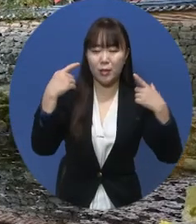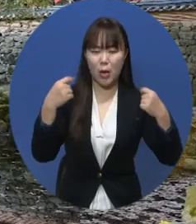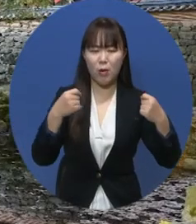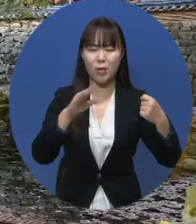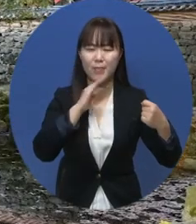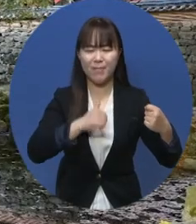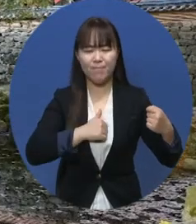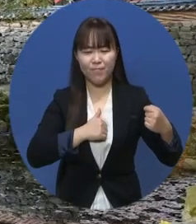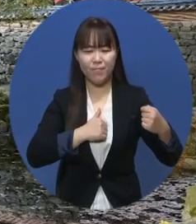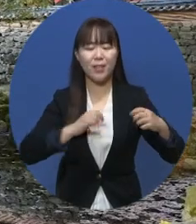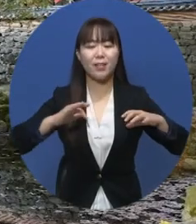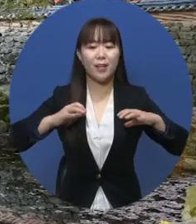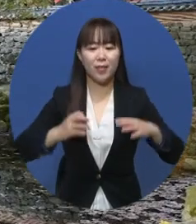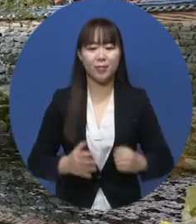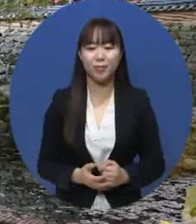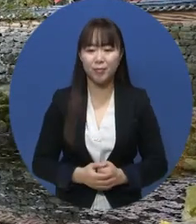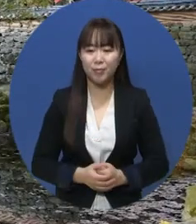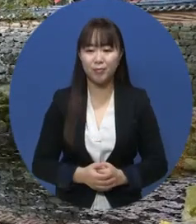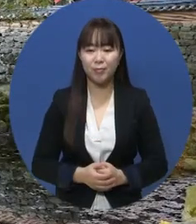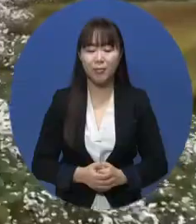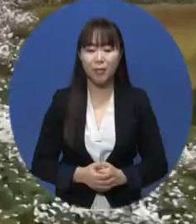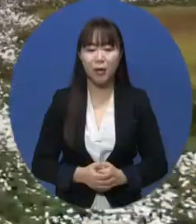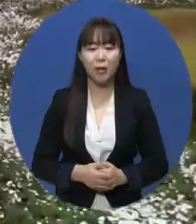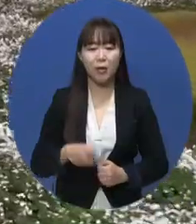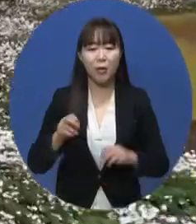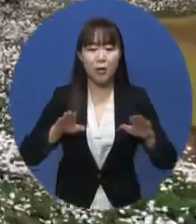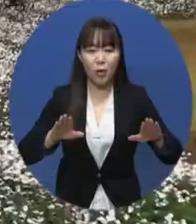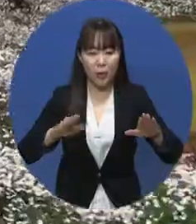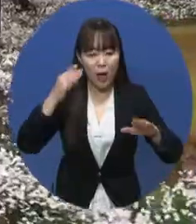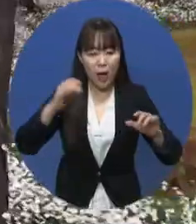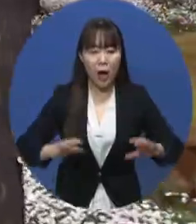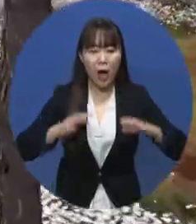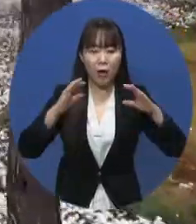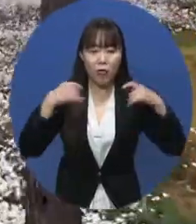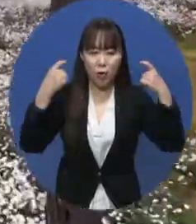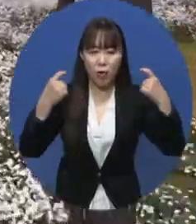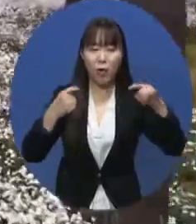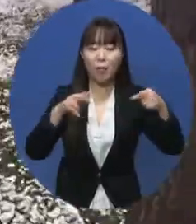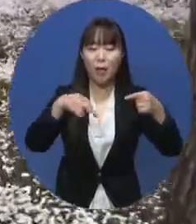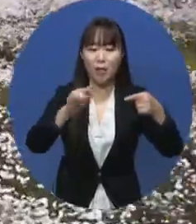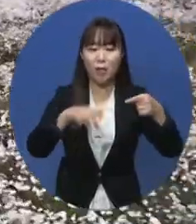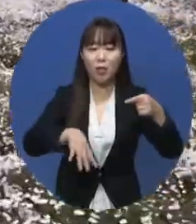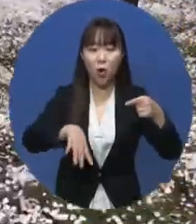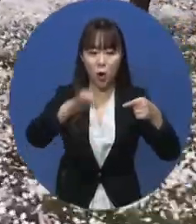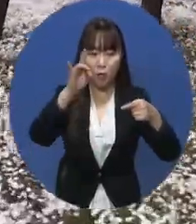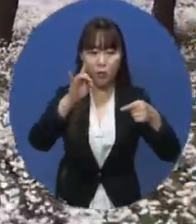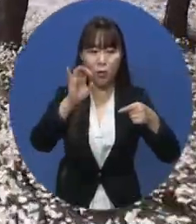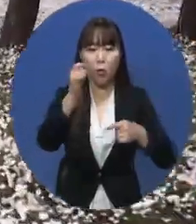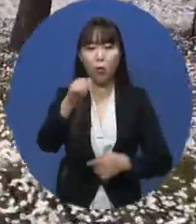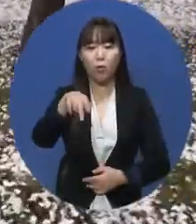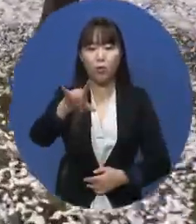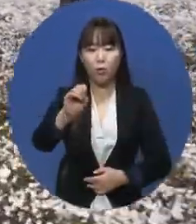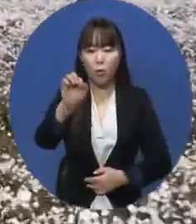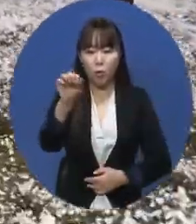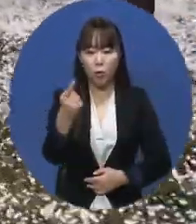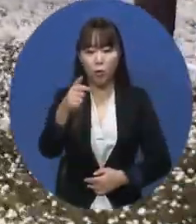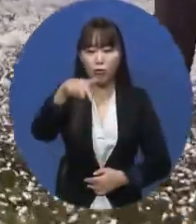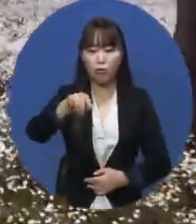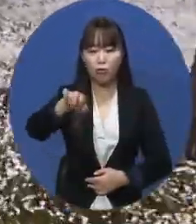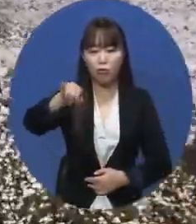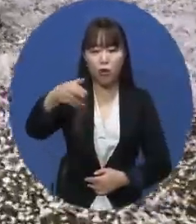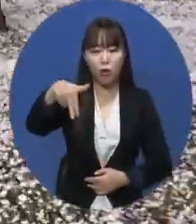기상을 자랑하고 있습니다. 또한 이번에 한국관광백선에 처음 선정된 옥정호 구절초